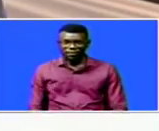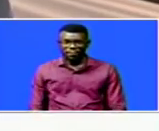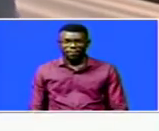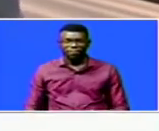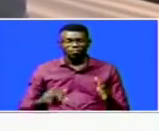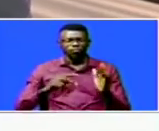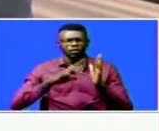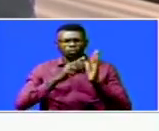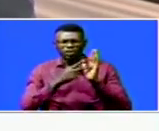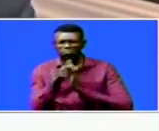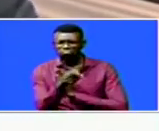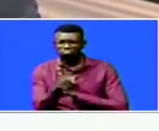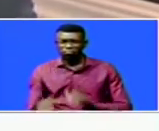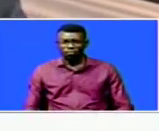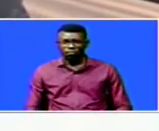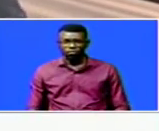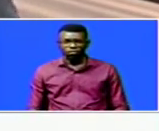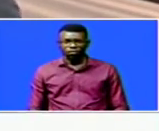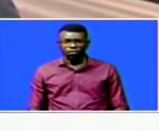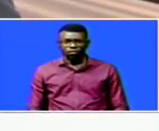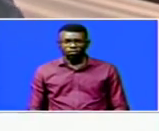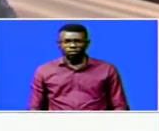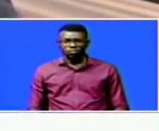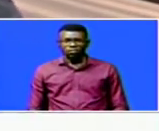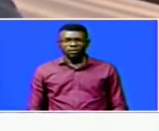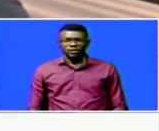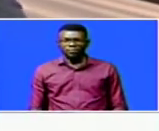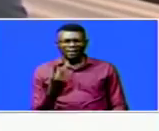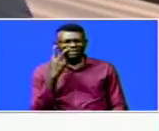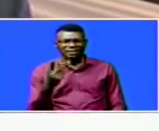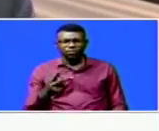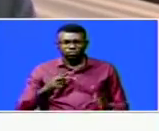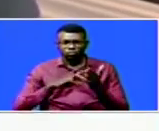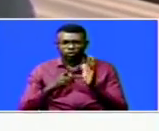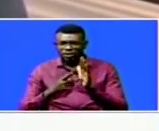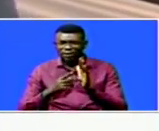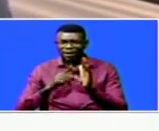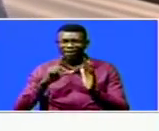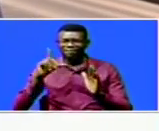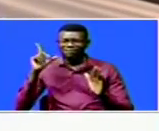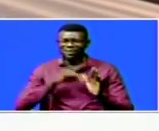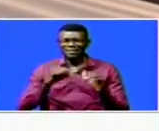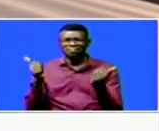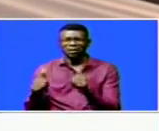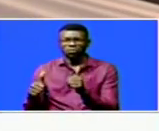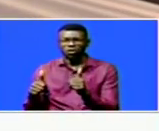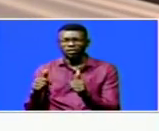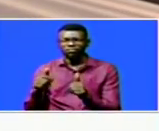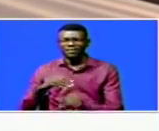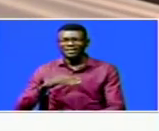Na hiyo project ilikuta bado haikuwa ameikamilisha mbele ya Mwenyezi Mungu